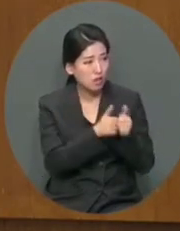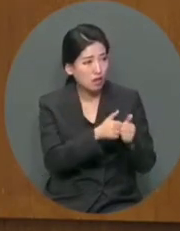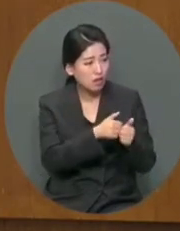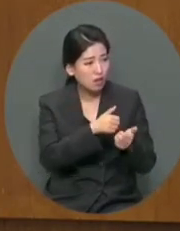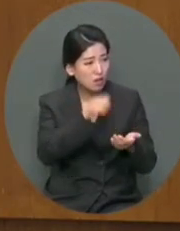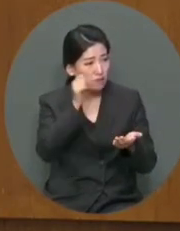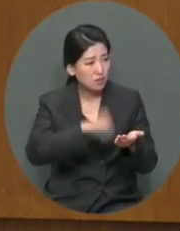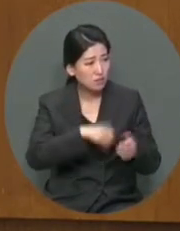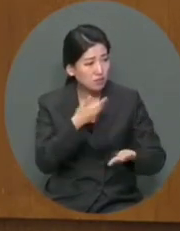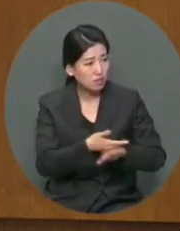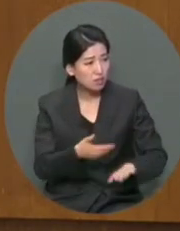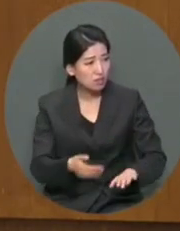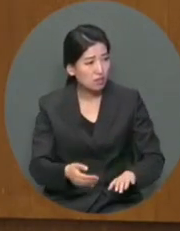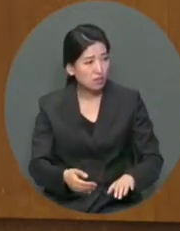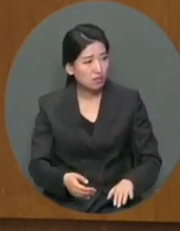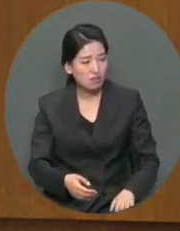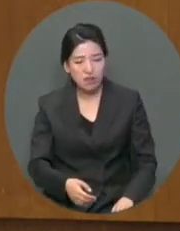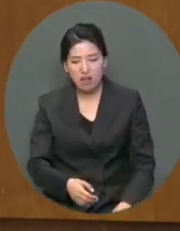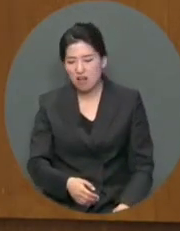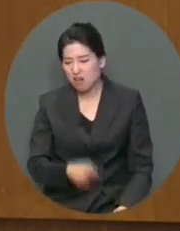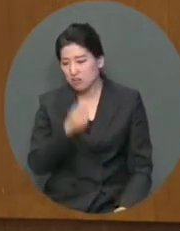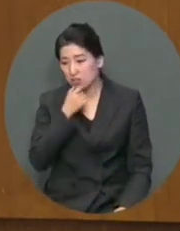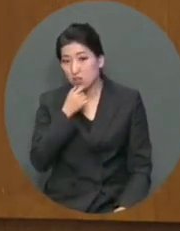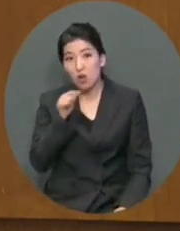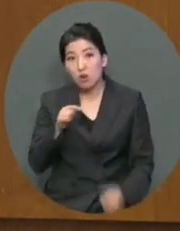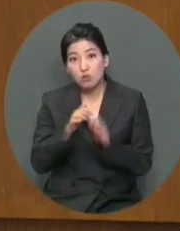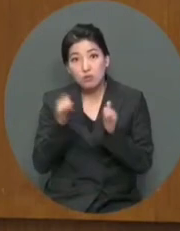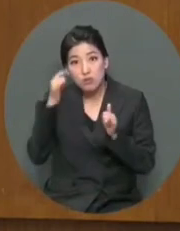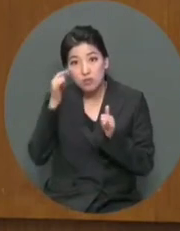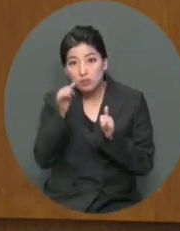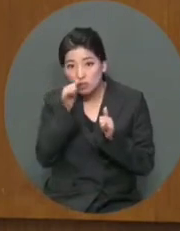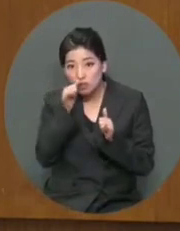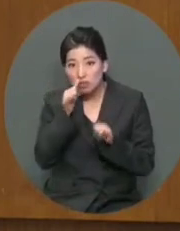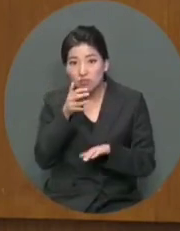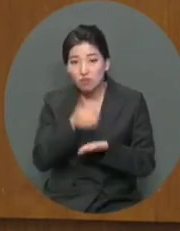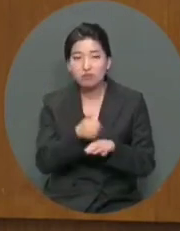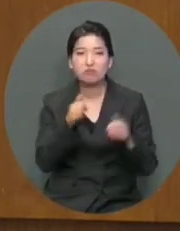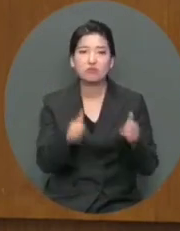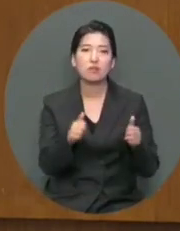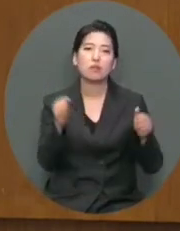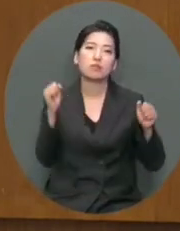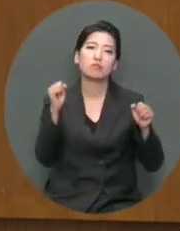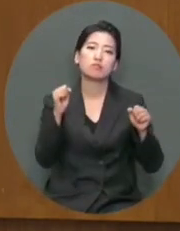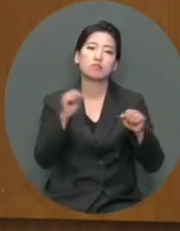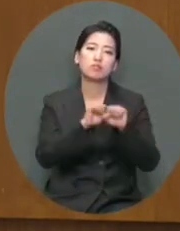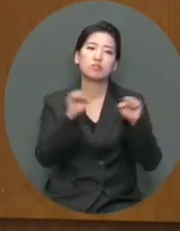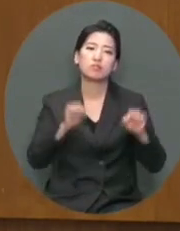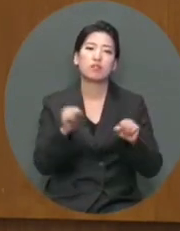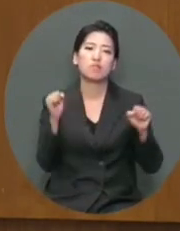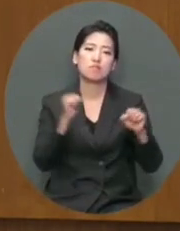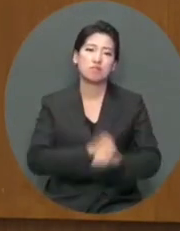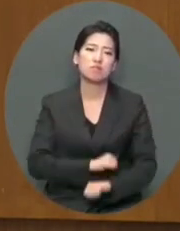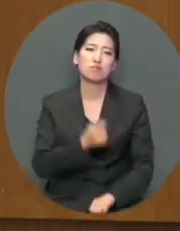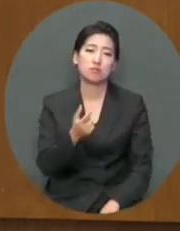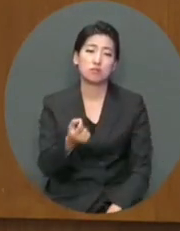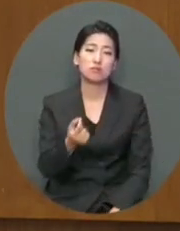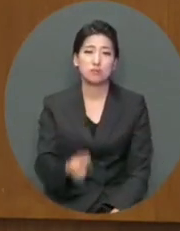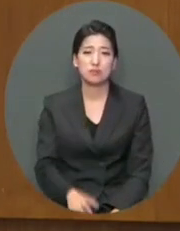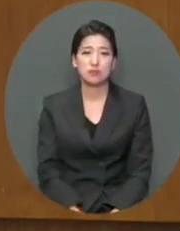인식한다면 이미 그거는 그 나라의 사법 시스템은 상당히 무너진 상황이라고 저는 판단합니다.